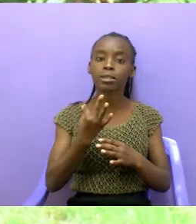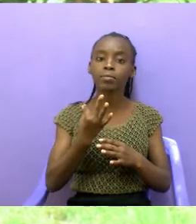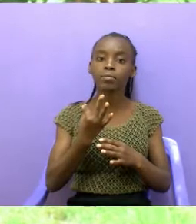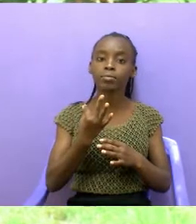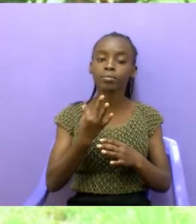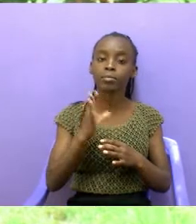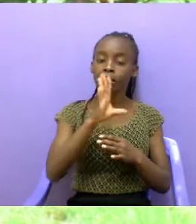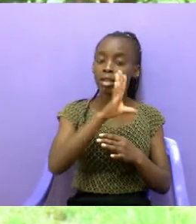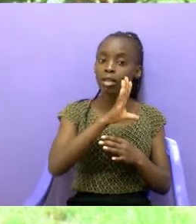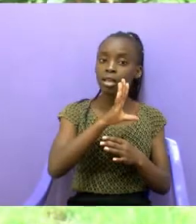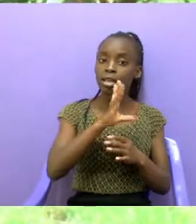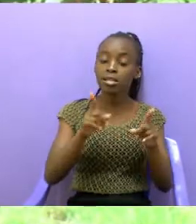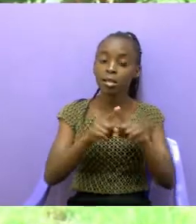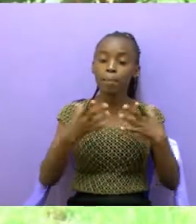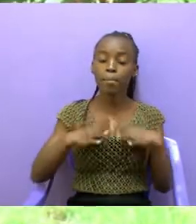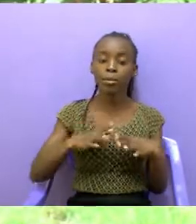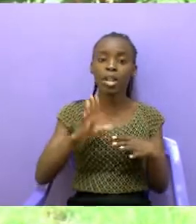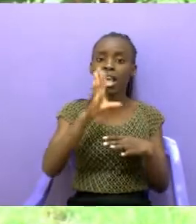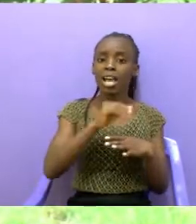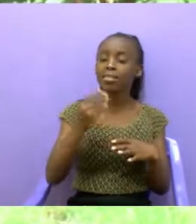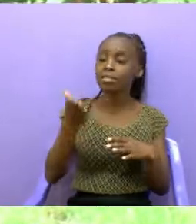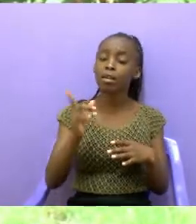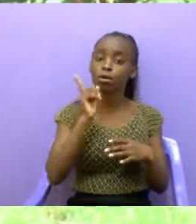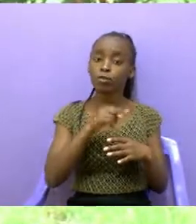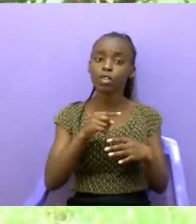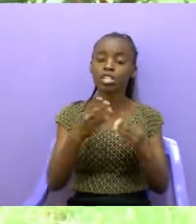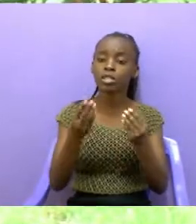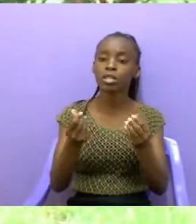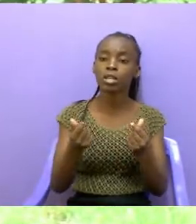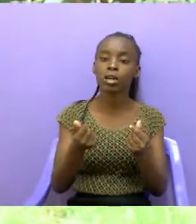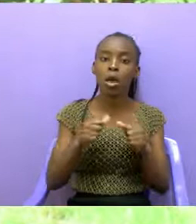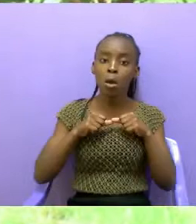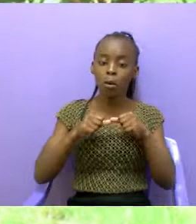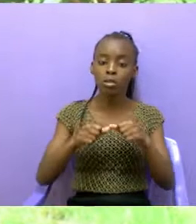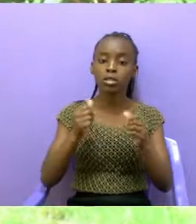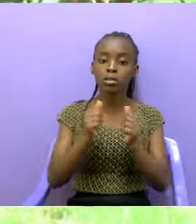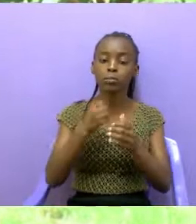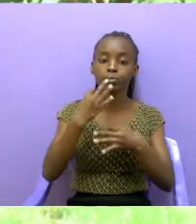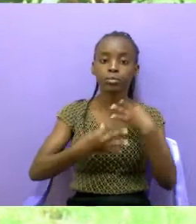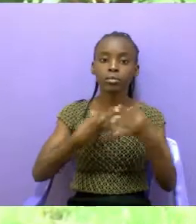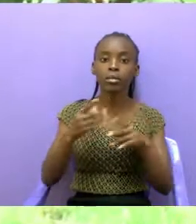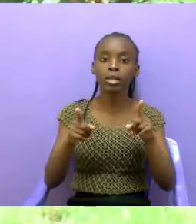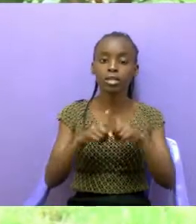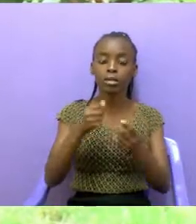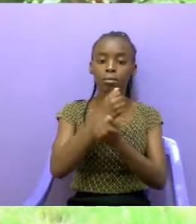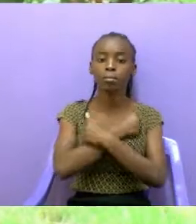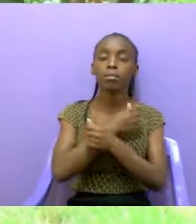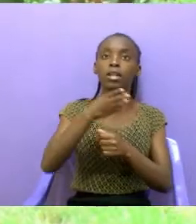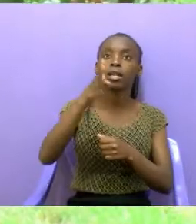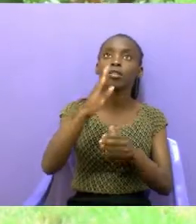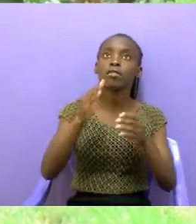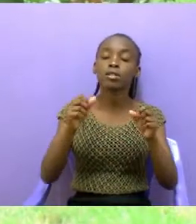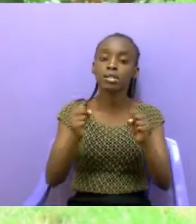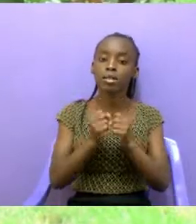yake. Na hapo kumumaliza ni rahisi. Kwa hivyo sisitiza, endelea na ushirika, endelea na kumpenda Mungu, endelea na kumwabudu